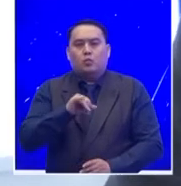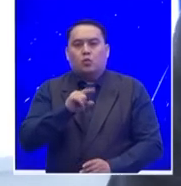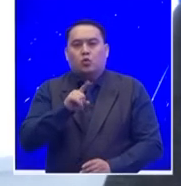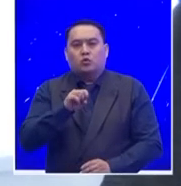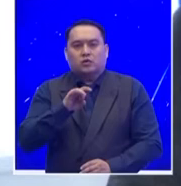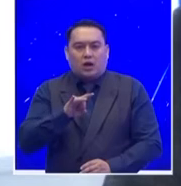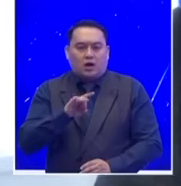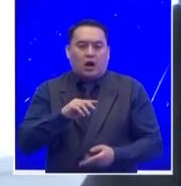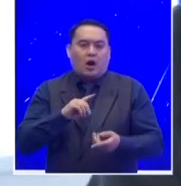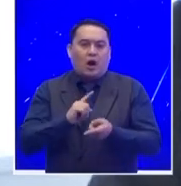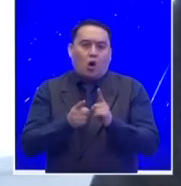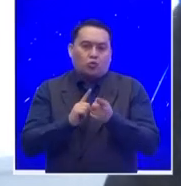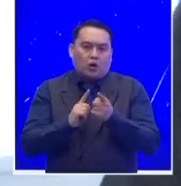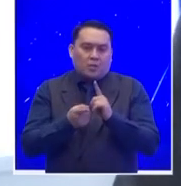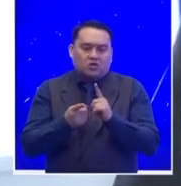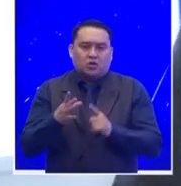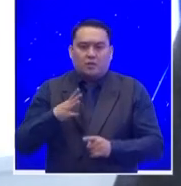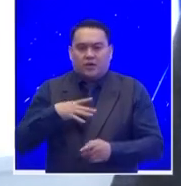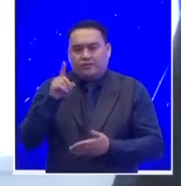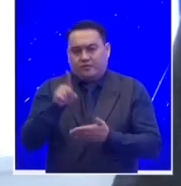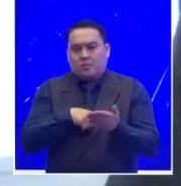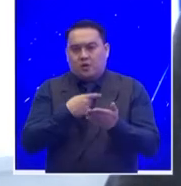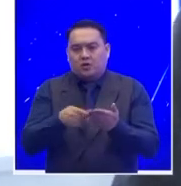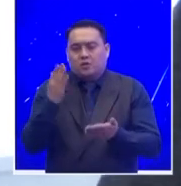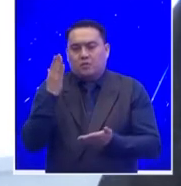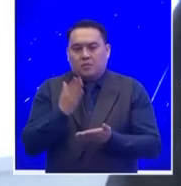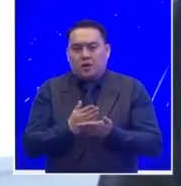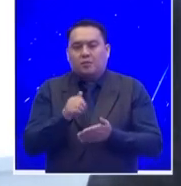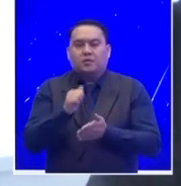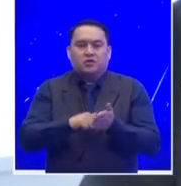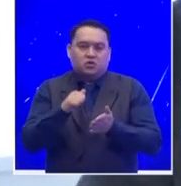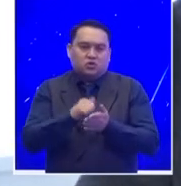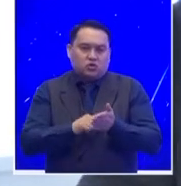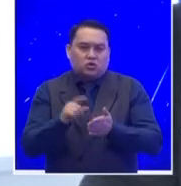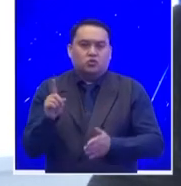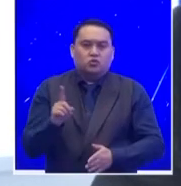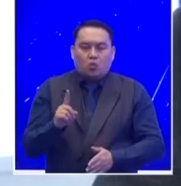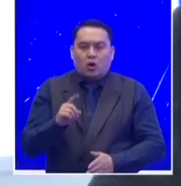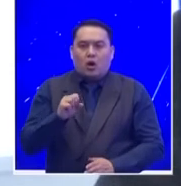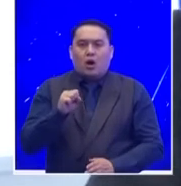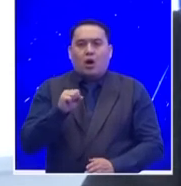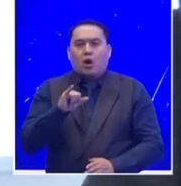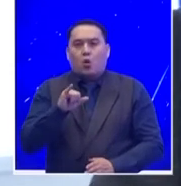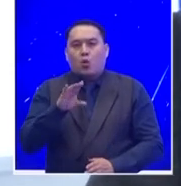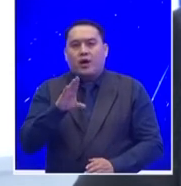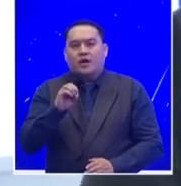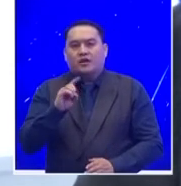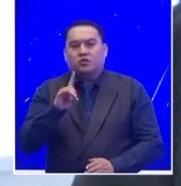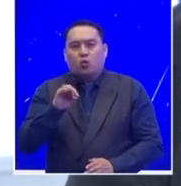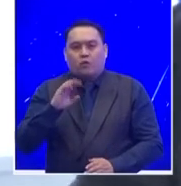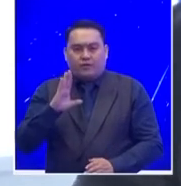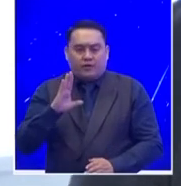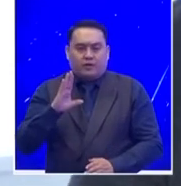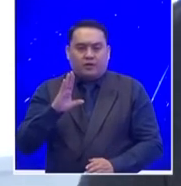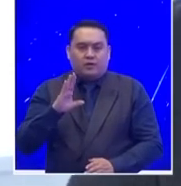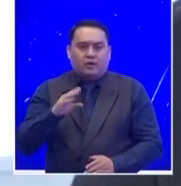өлеңдерінің аудармаларының ішінде біразына күмән келтіргені бар. Оның себебі Әуезов кейін осылардың барлығын сол шығармалар